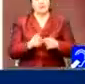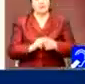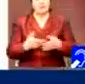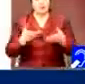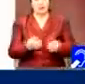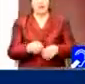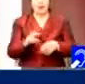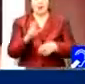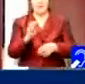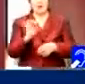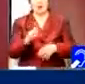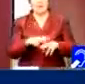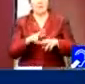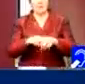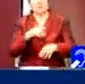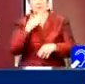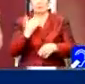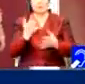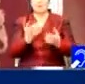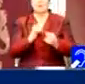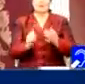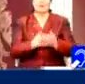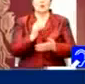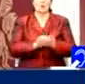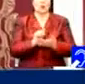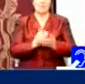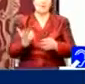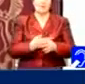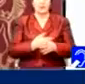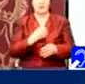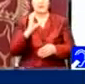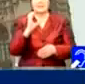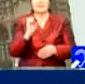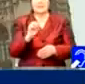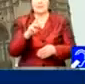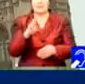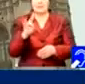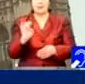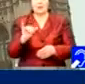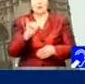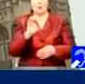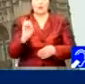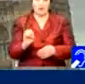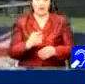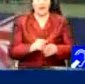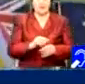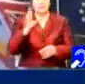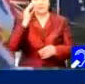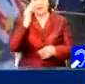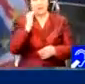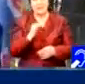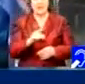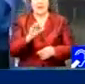biroul pașapoarte din Marea Britanie. Mai mulți cetățeni au primit deja noile documente fără însemnele Uniunii Europene, emise pe 30 martie, la o zi după data